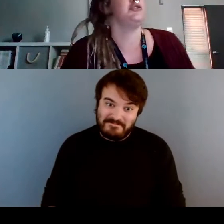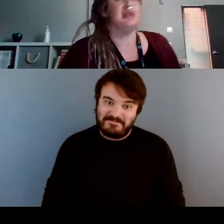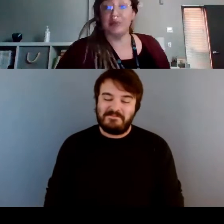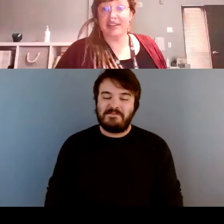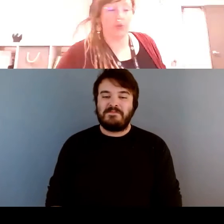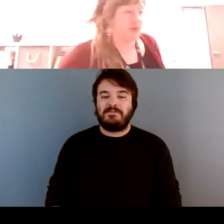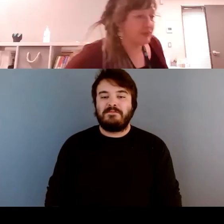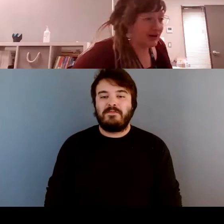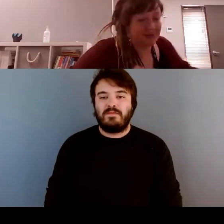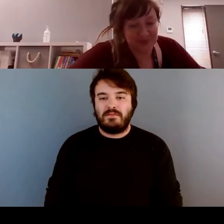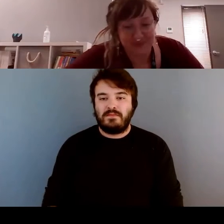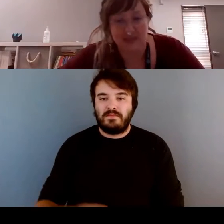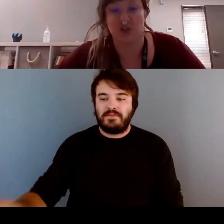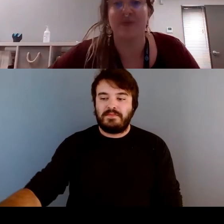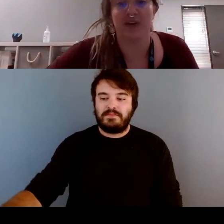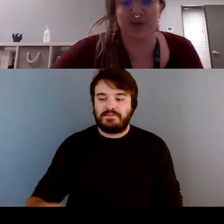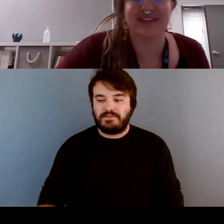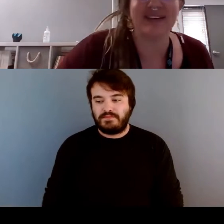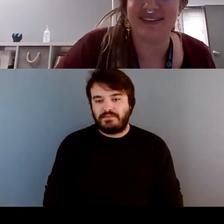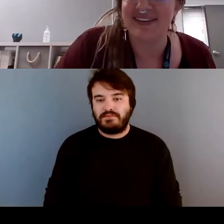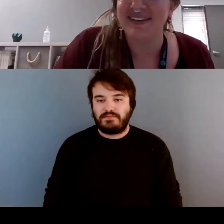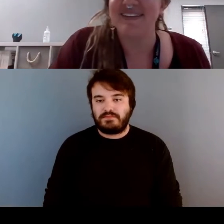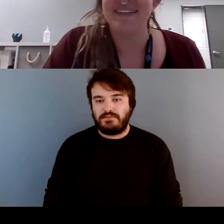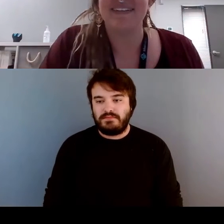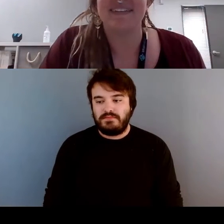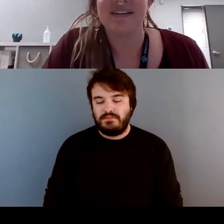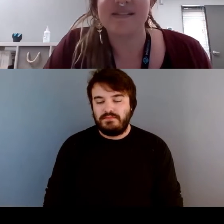Je vais juste m'illuminer un peu, voilà. J'ai une lumière automatique.